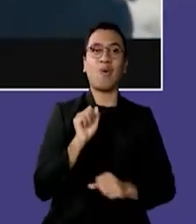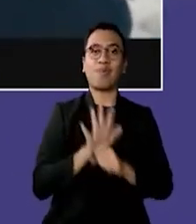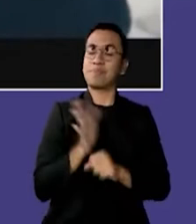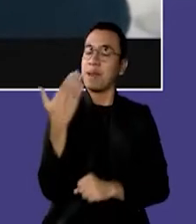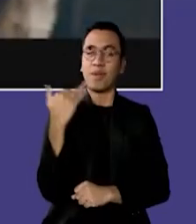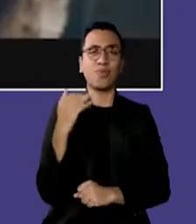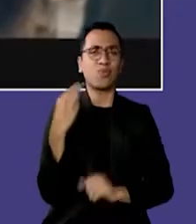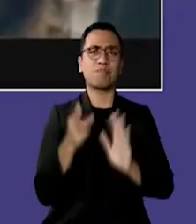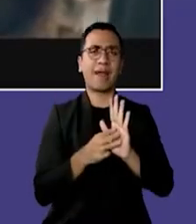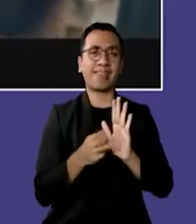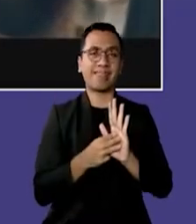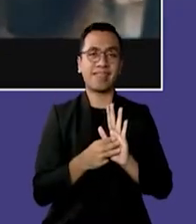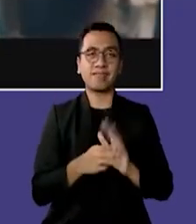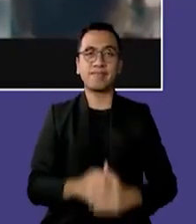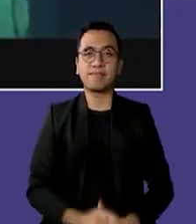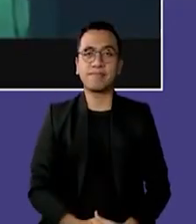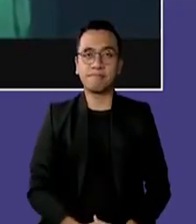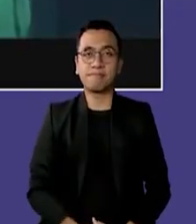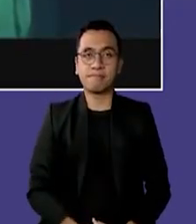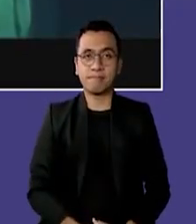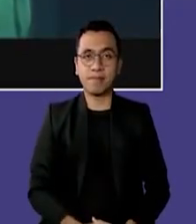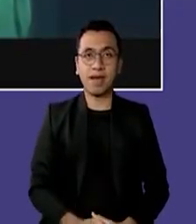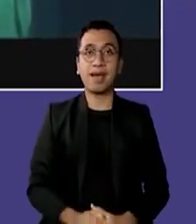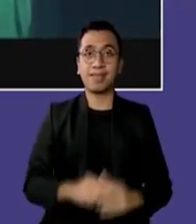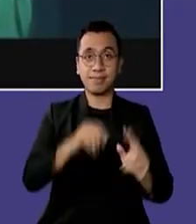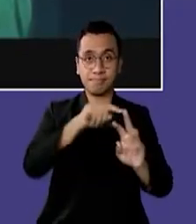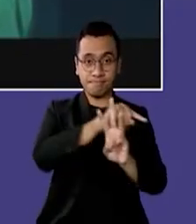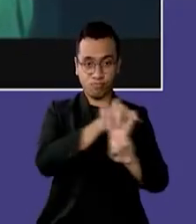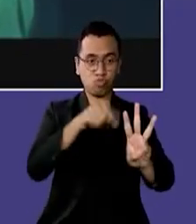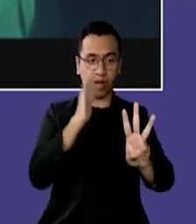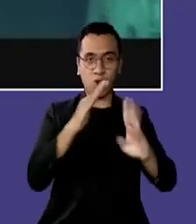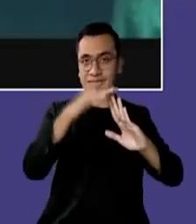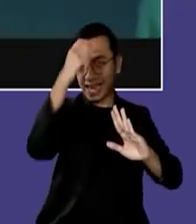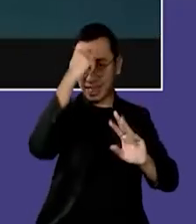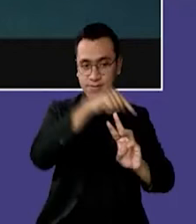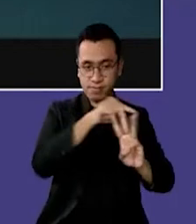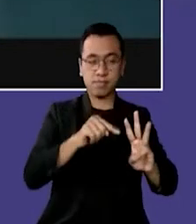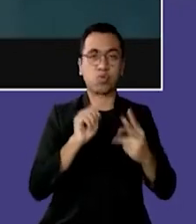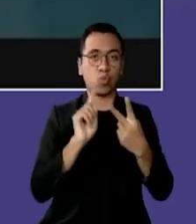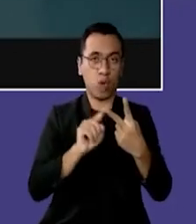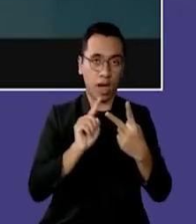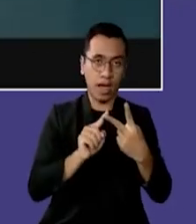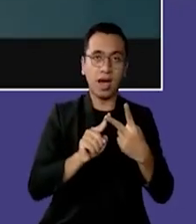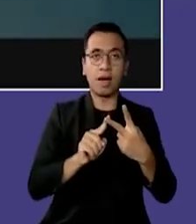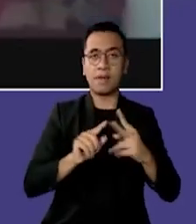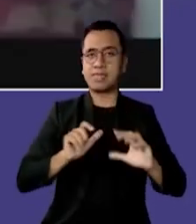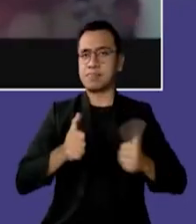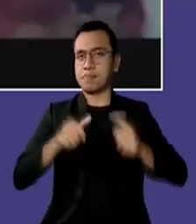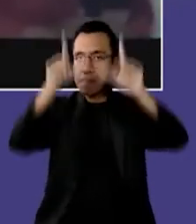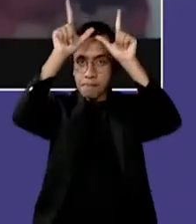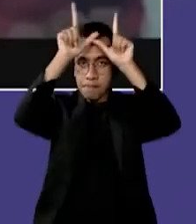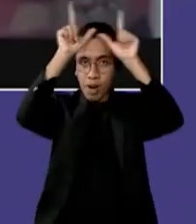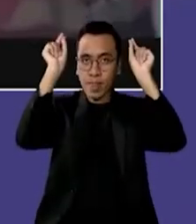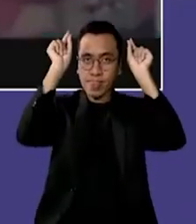kami siapkan tenaga medis jadi dari mulai tenaga medis non medis perawat sampai bahkan